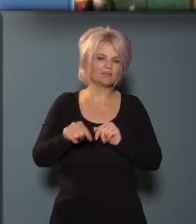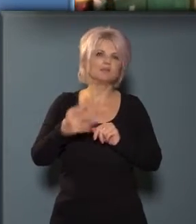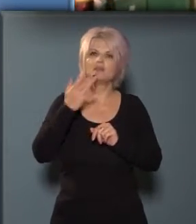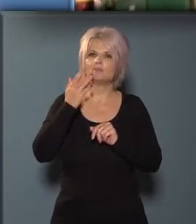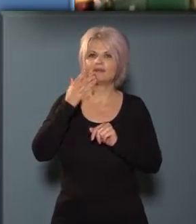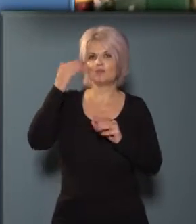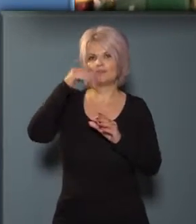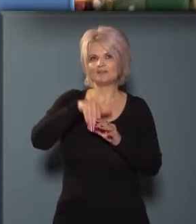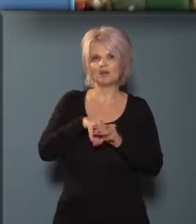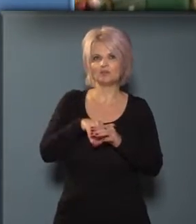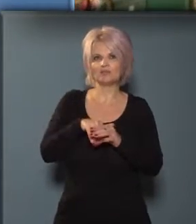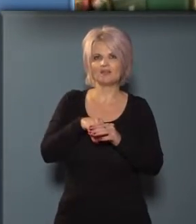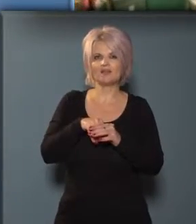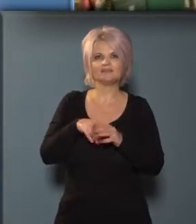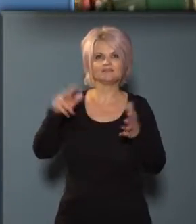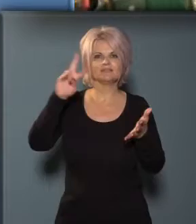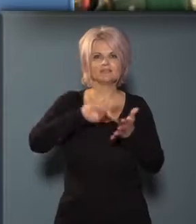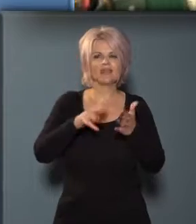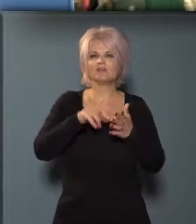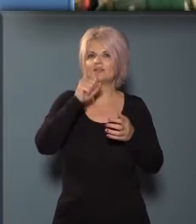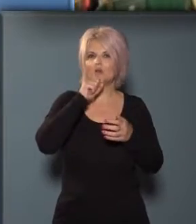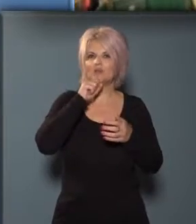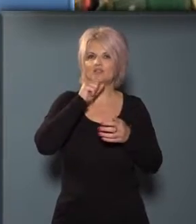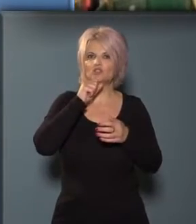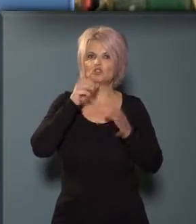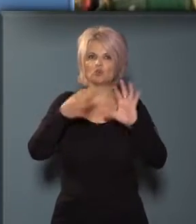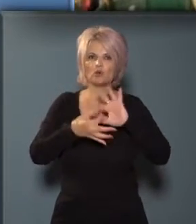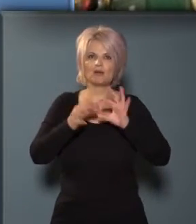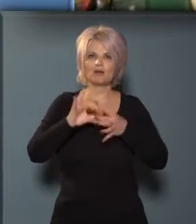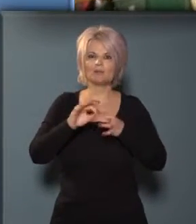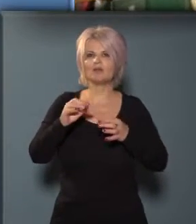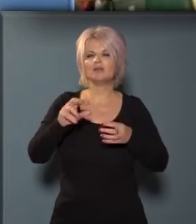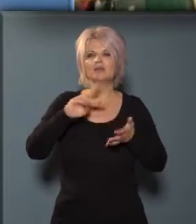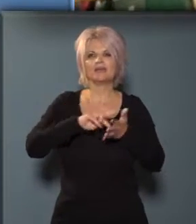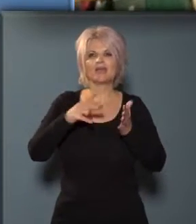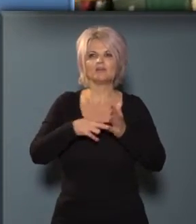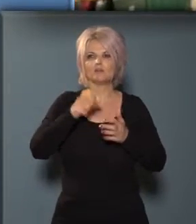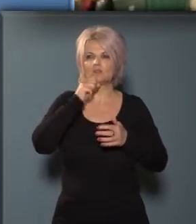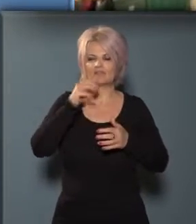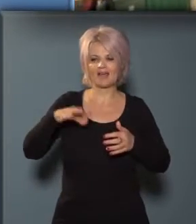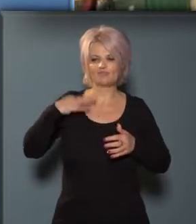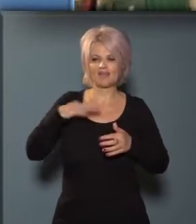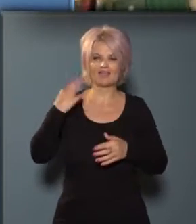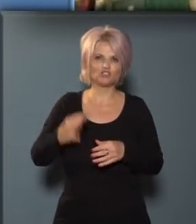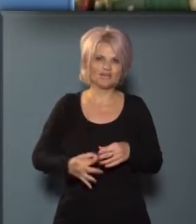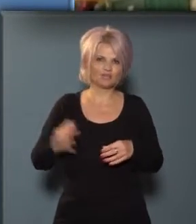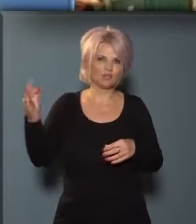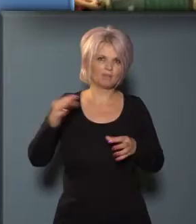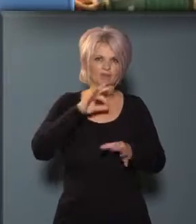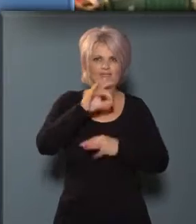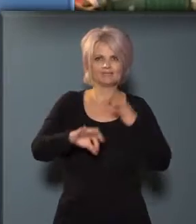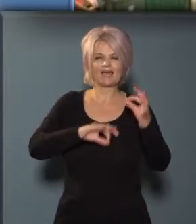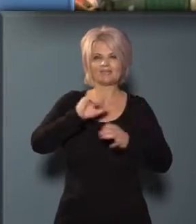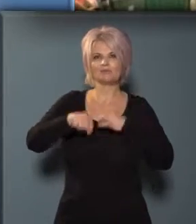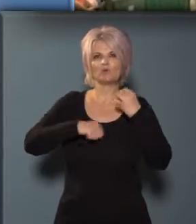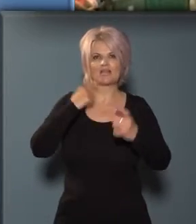például beletartozik a kerületi ovis olimpia, a kerületi óvodás egészségnap, de beletartozik a tánc és